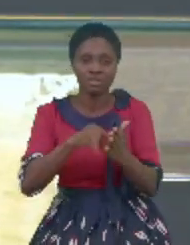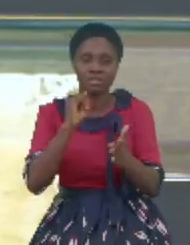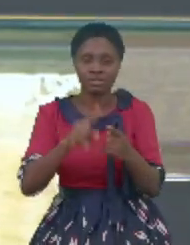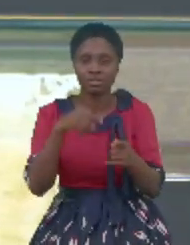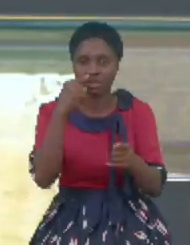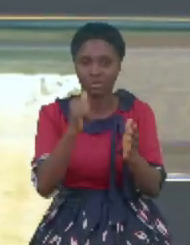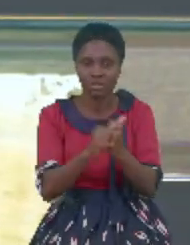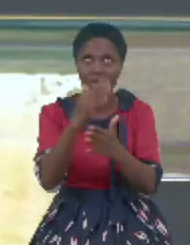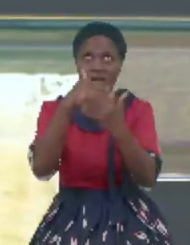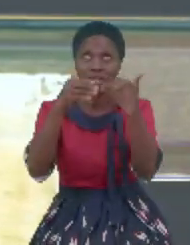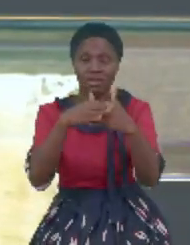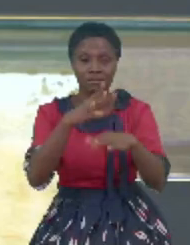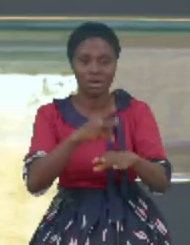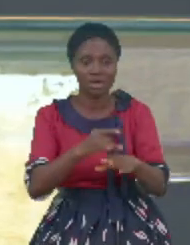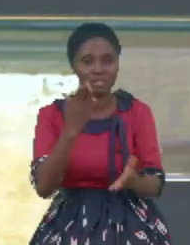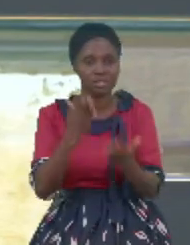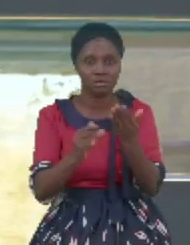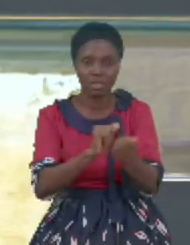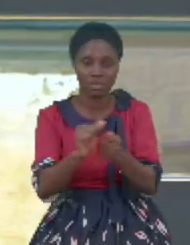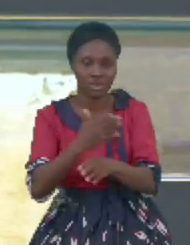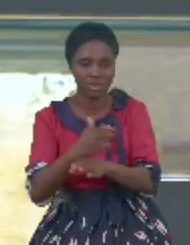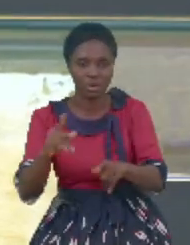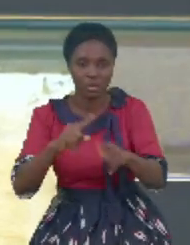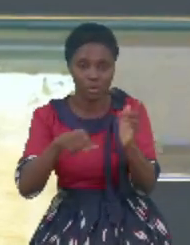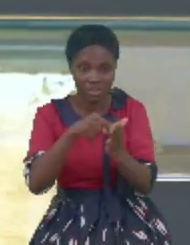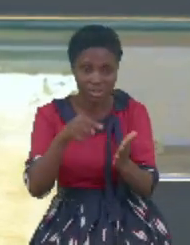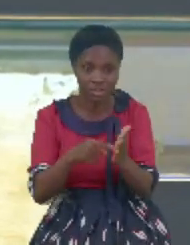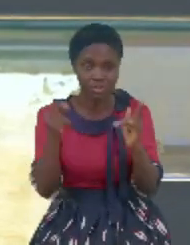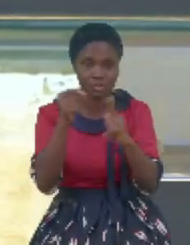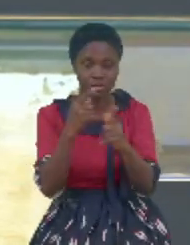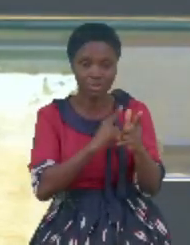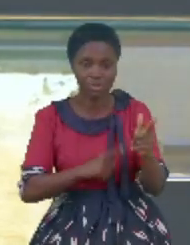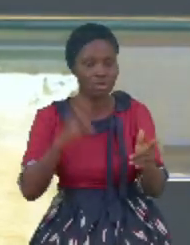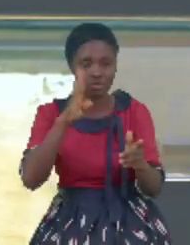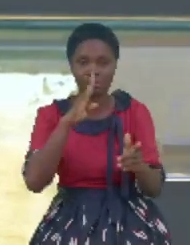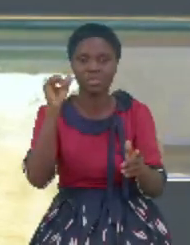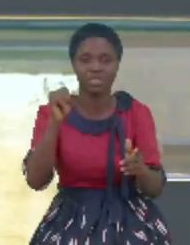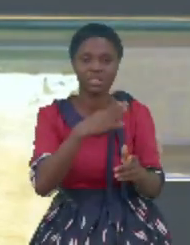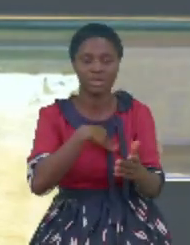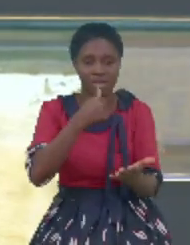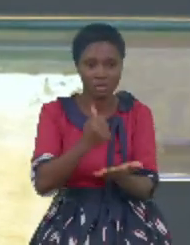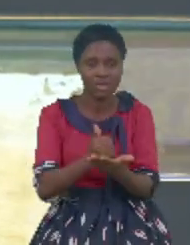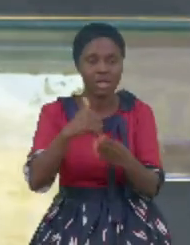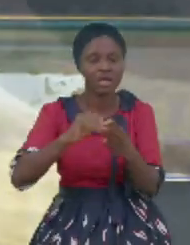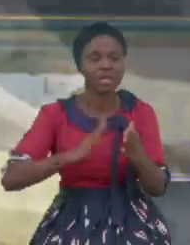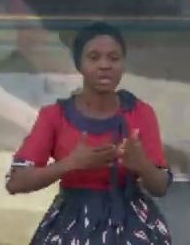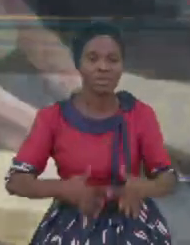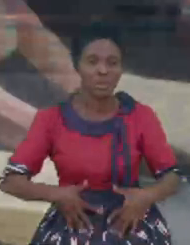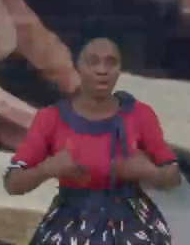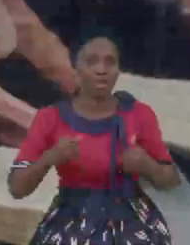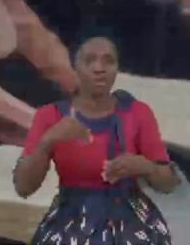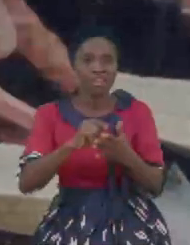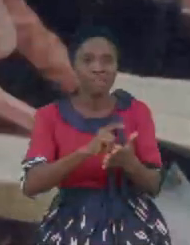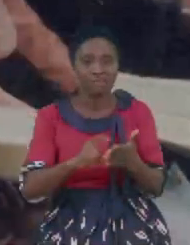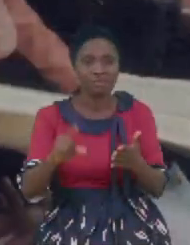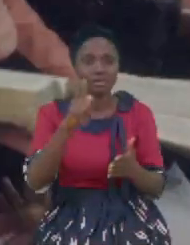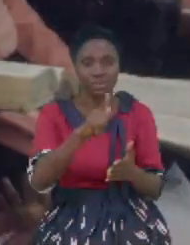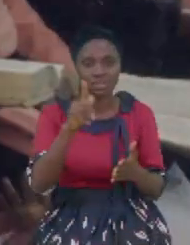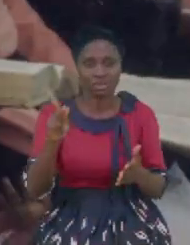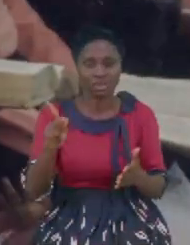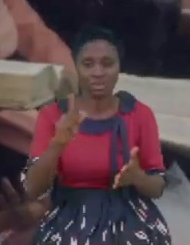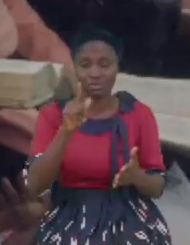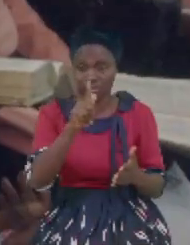passeront, la mer peut mugir, le diable peut rugir, mais la parole du Seigneur sera oui et amen dans notre